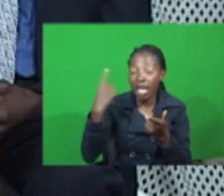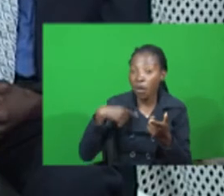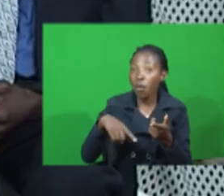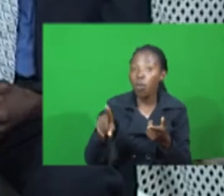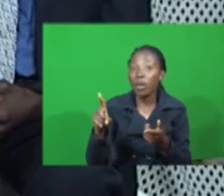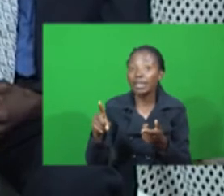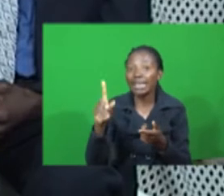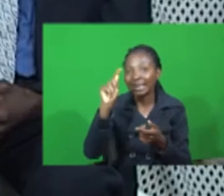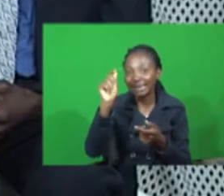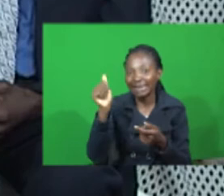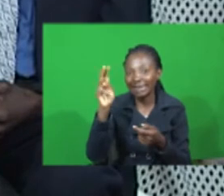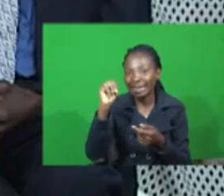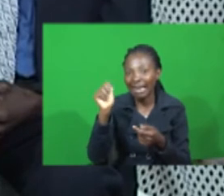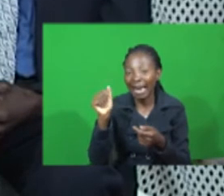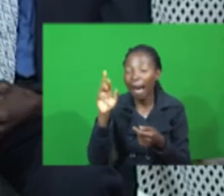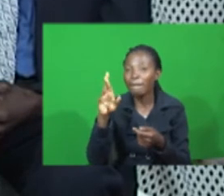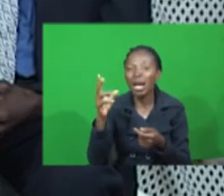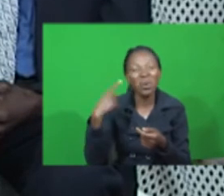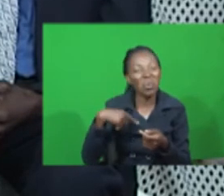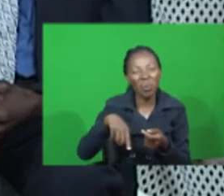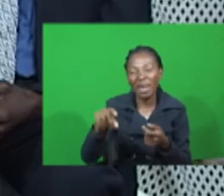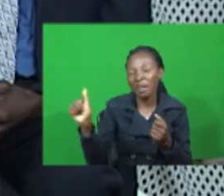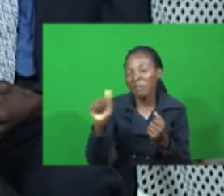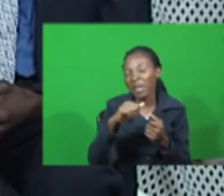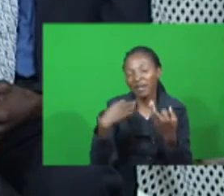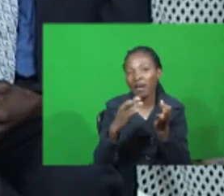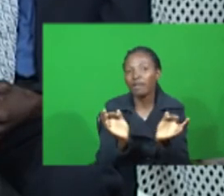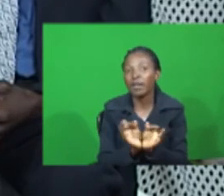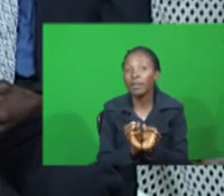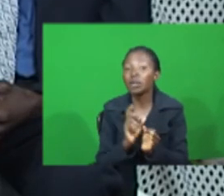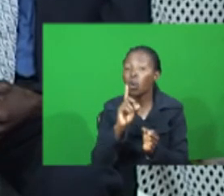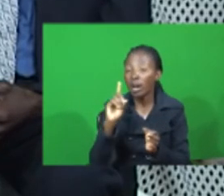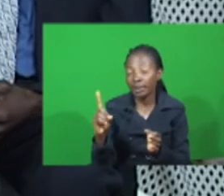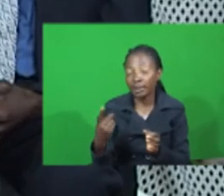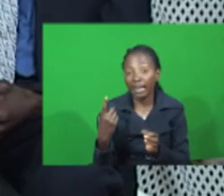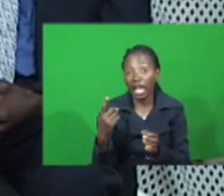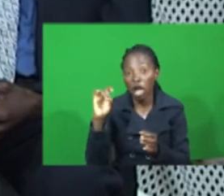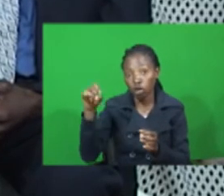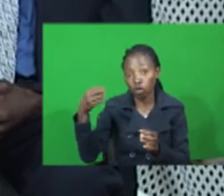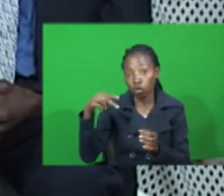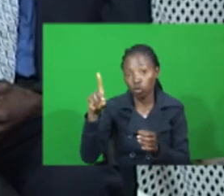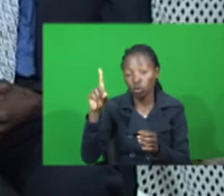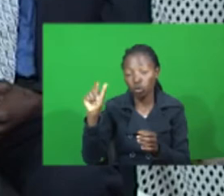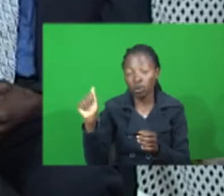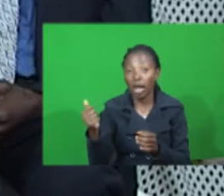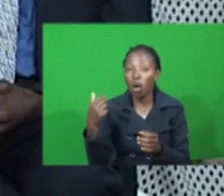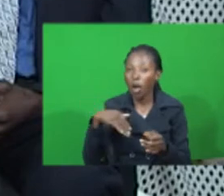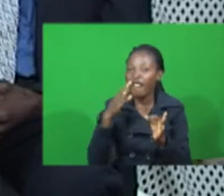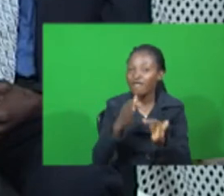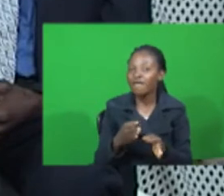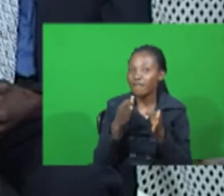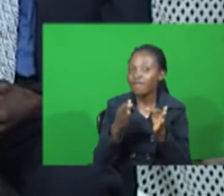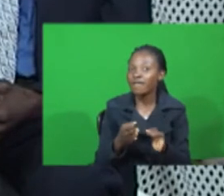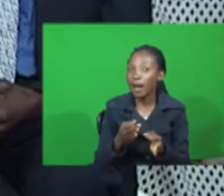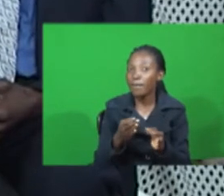akabva aenda Tamari. Saka mumwe musi hanzi Judha achitenda kupurazi kwake, ari kufamba